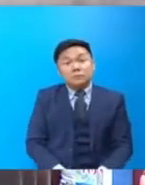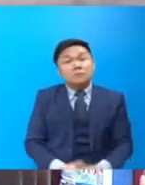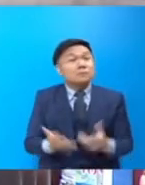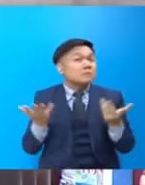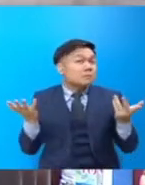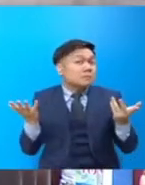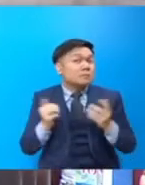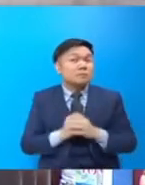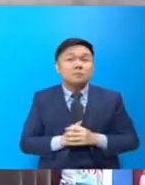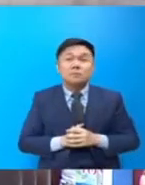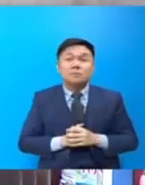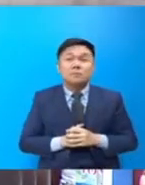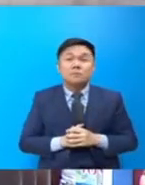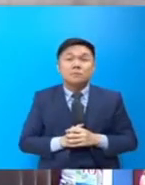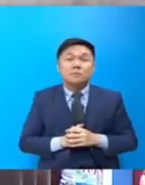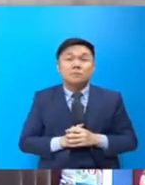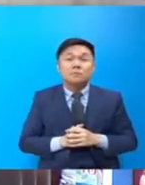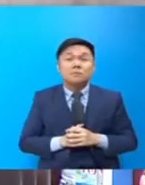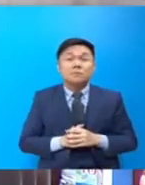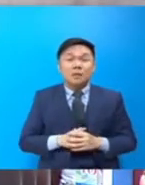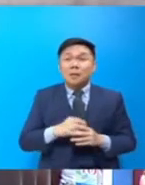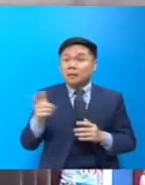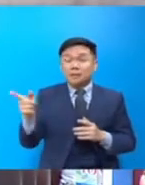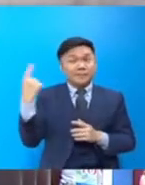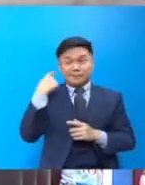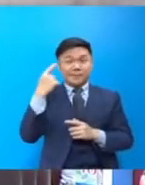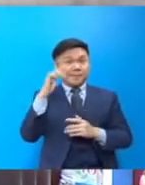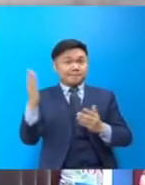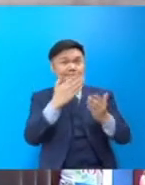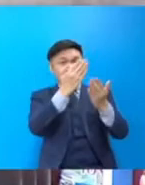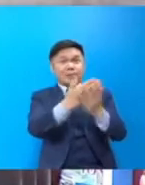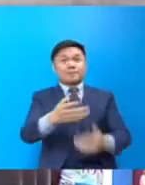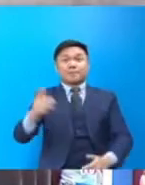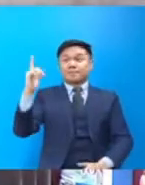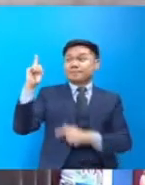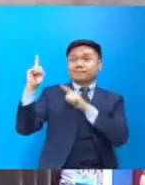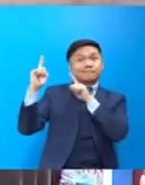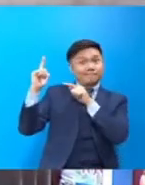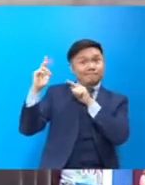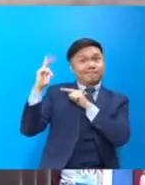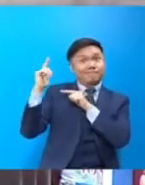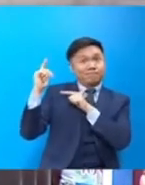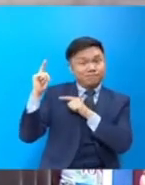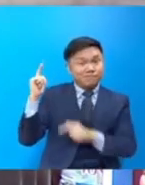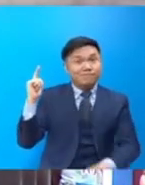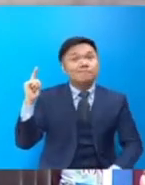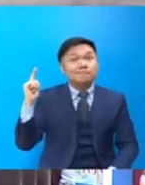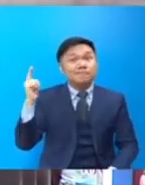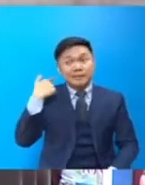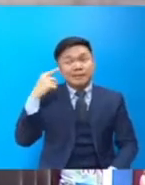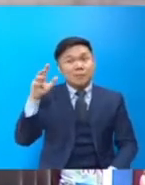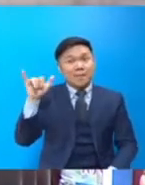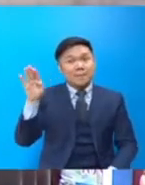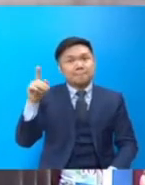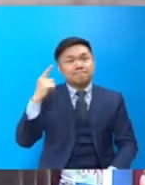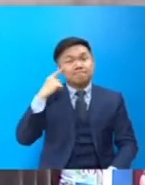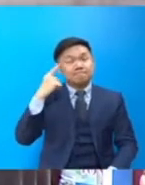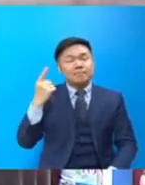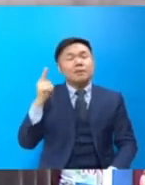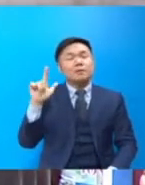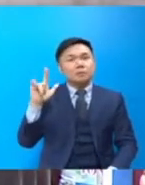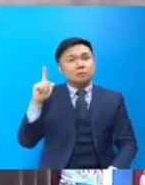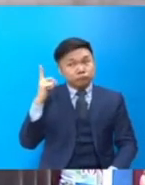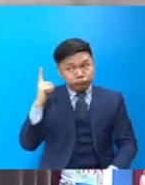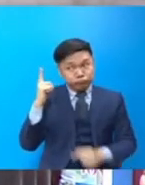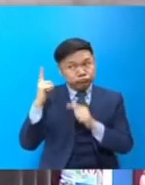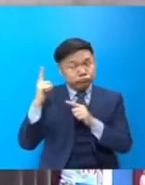bagi senjata yang dicadangkan oleh eibii sinetron agen kita Deep ya juga saya